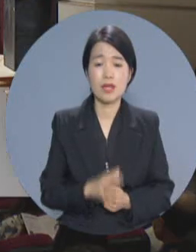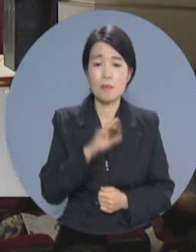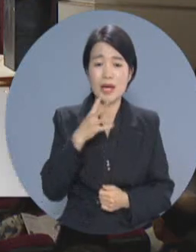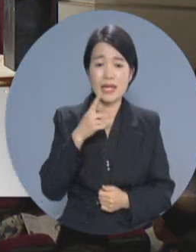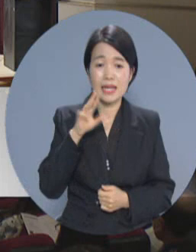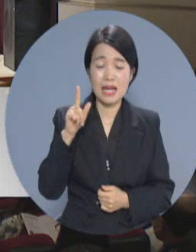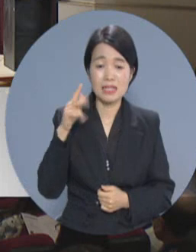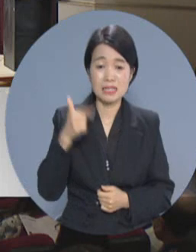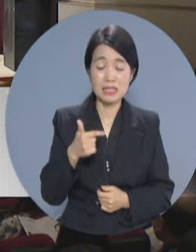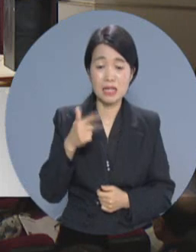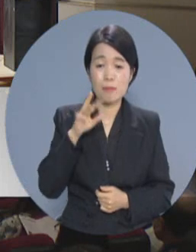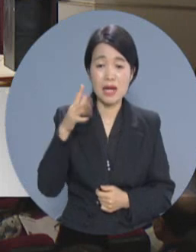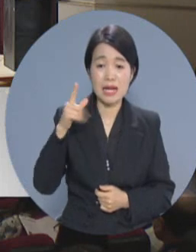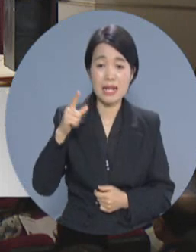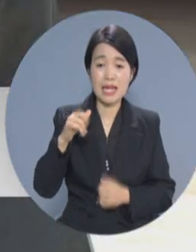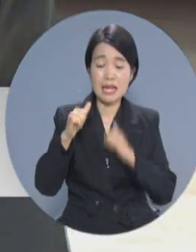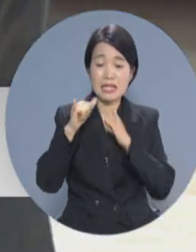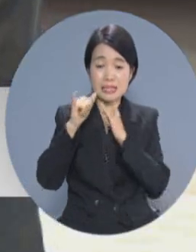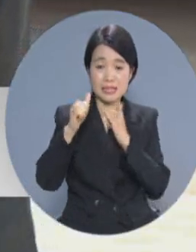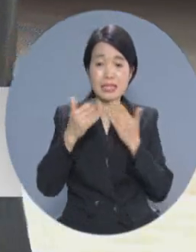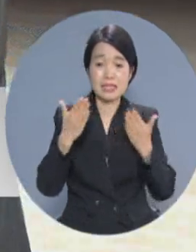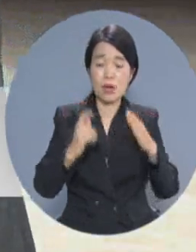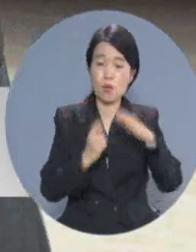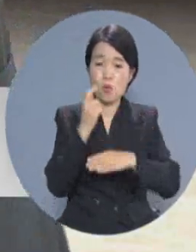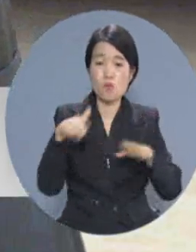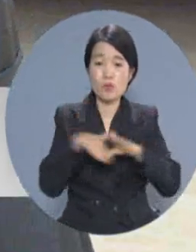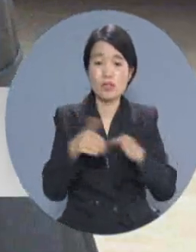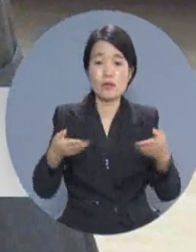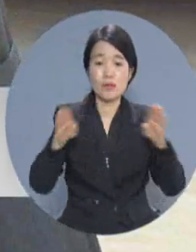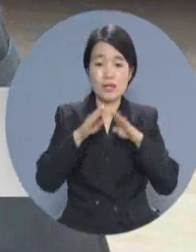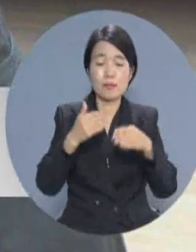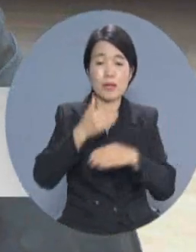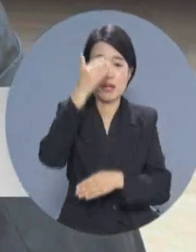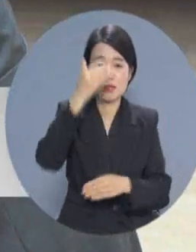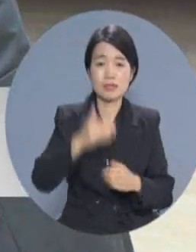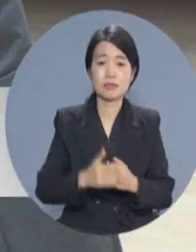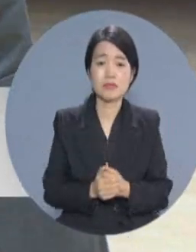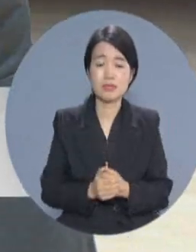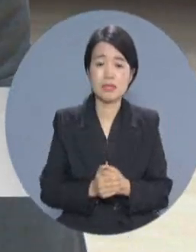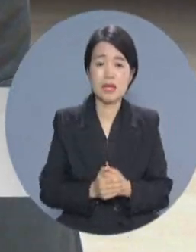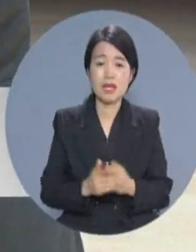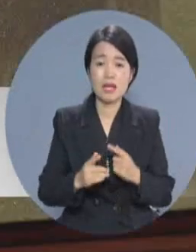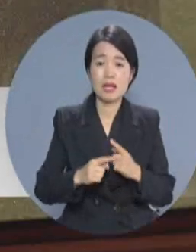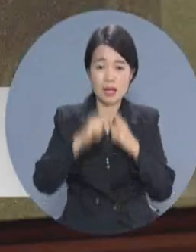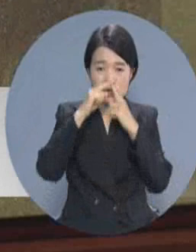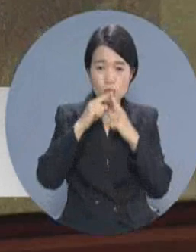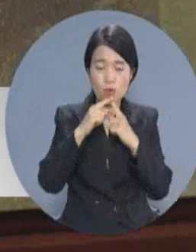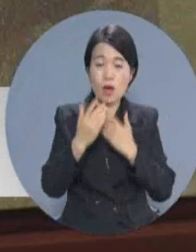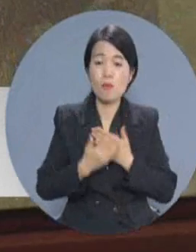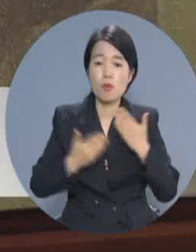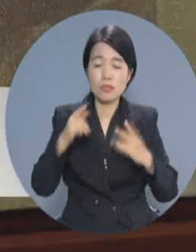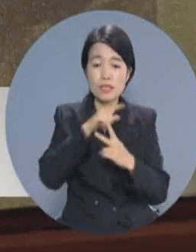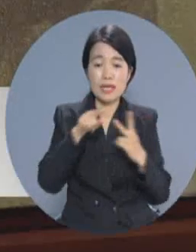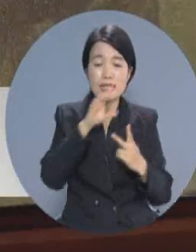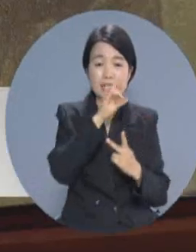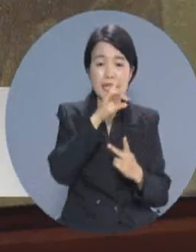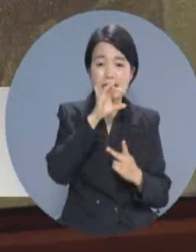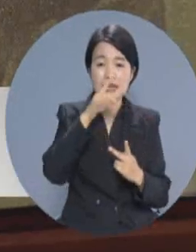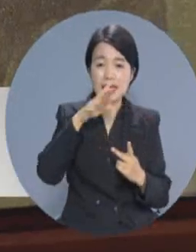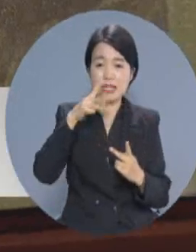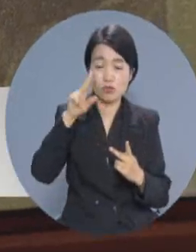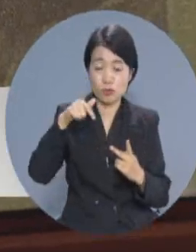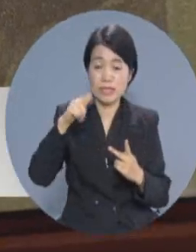마리안누와 마가렛 봉사대상 시상식이 오늘 고흥문화회관에서 열렸습니다. 간호와 봉사 부문에 각각 최계순 씨와 이창호